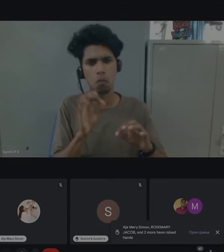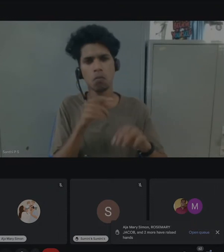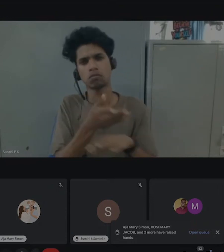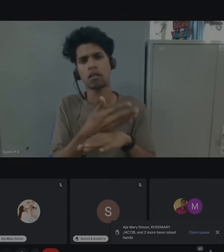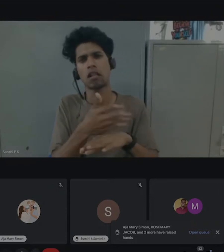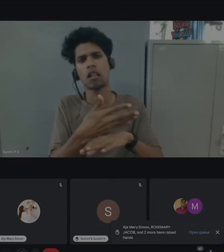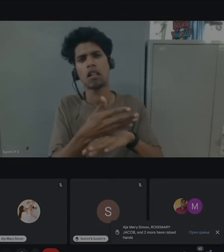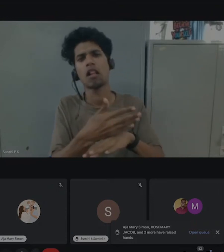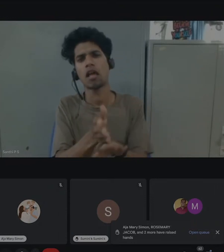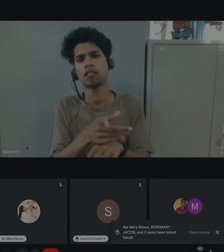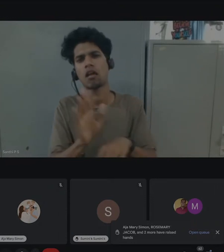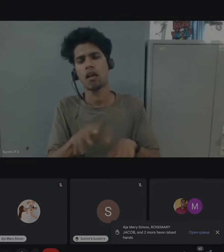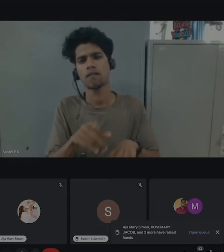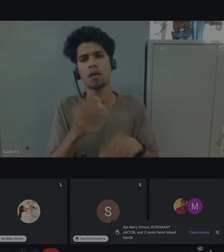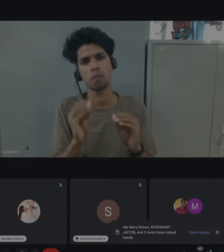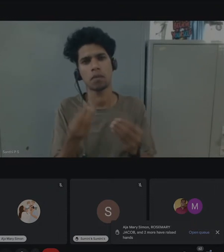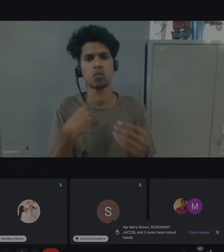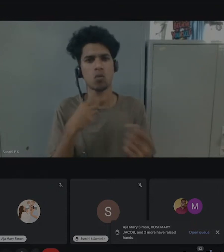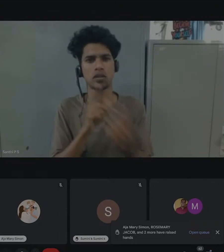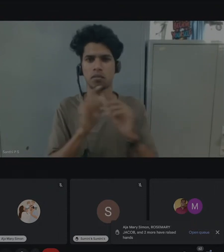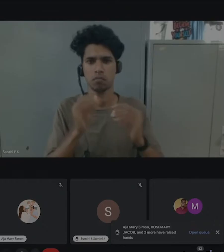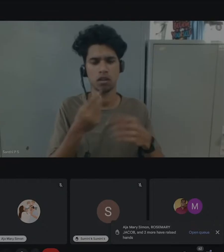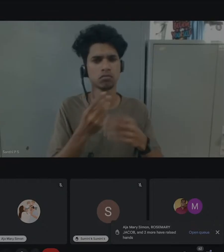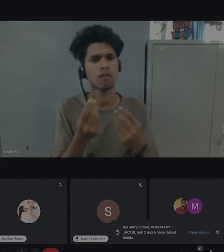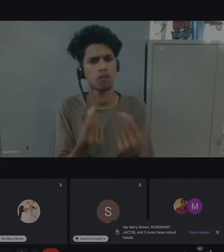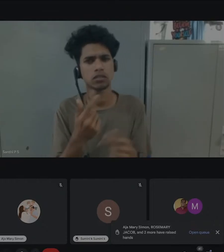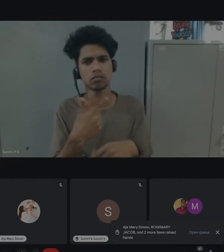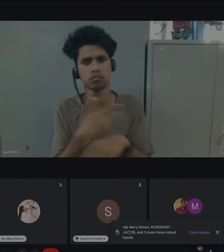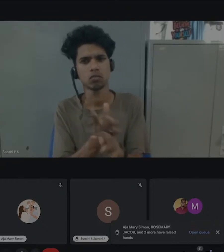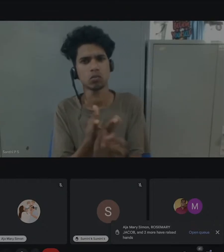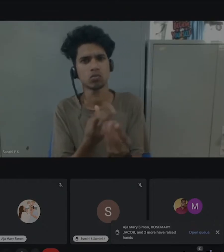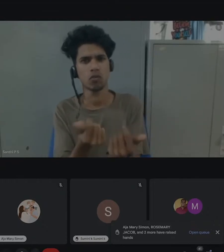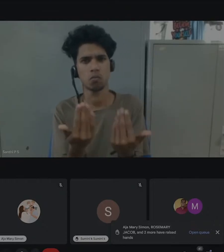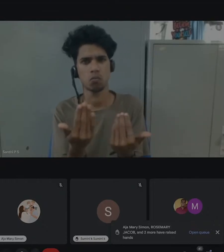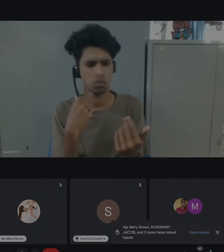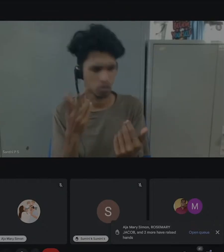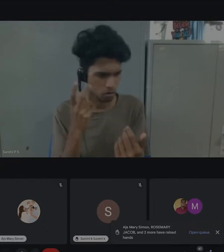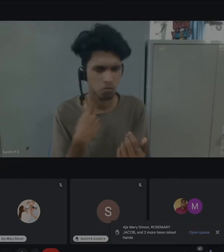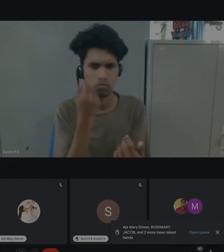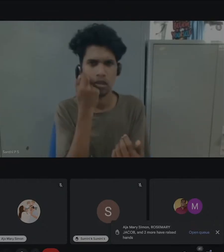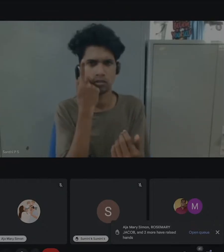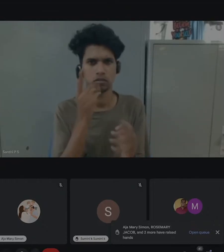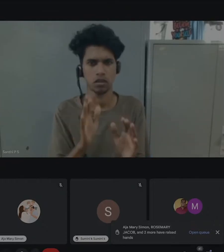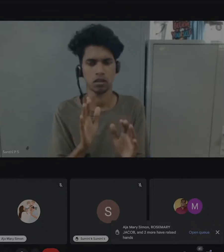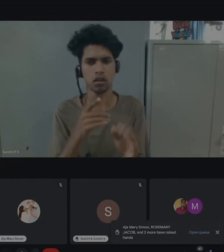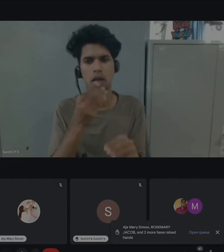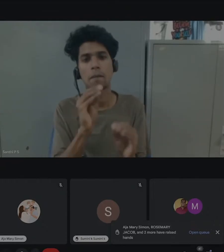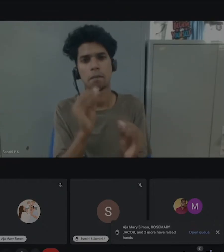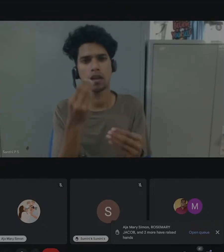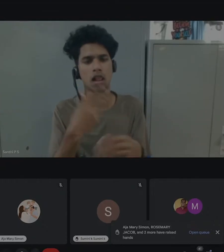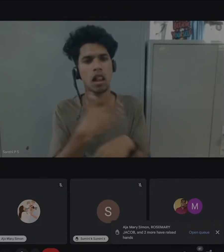തെറപ്പിസ്റ്റിനെ കാണിക്കണം. അത് നമുക്ക് പെട്ടെന്ന് തന്നെ മാറ്റങ്ങൾ വരുത്തിയെടുക്കാൻ പറ്റുന്ന ഒരു സിറ്റുവേഷൻ ആയിട്ടാണ് എനിക്ക് കേട്ടിട്ടത്തോളം മനസ്സിലാക്കുന്നത്. അതുകൊണ്ട് നിങ്ങൾ ഒട്ടും